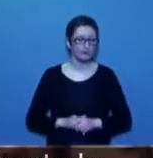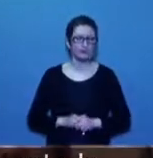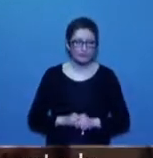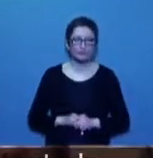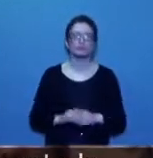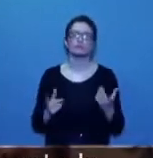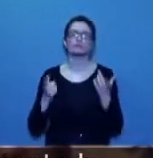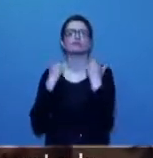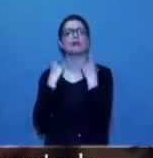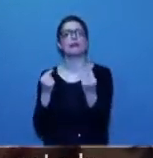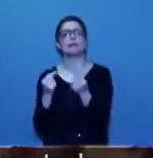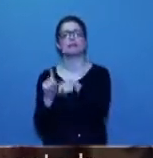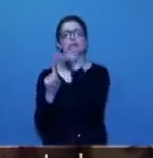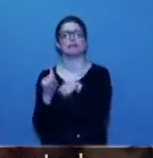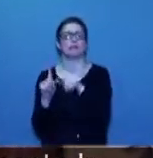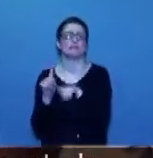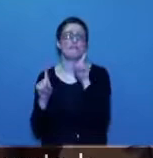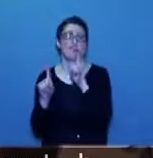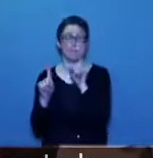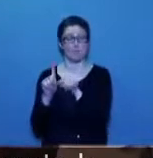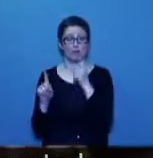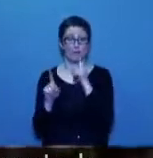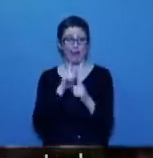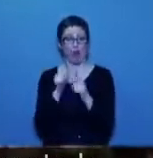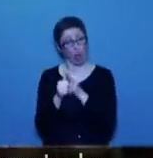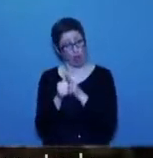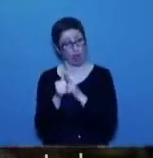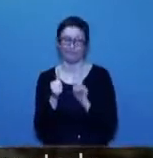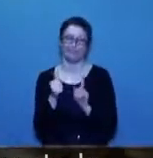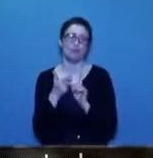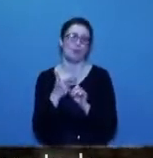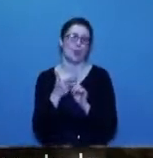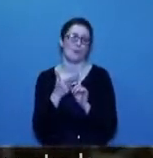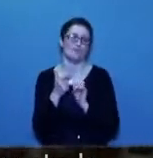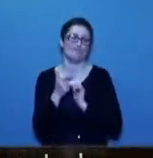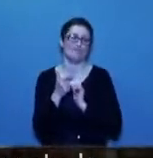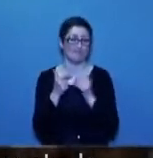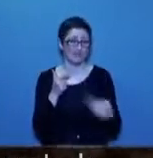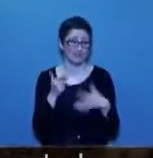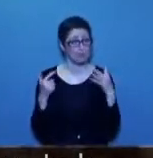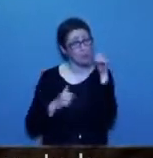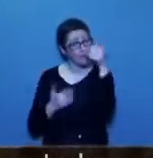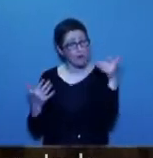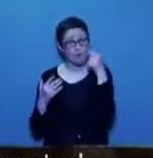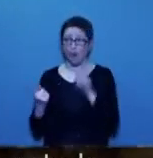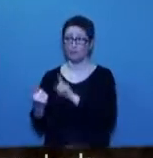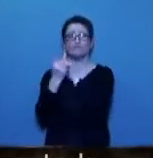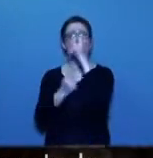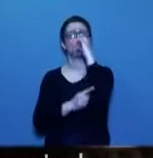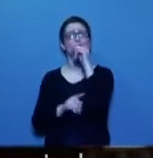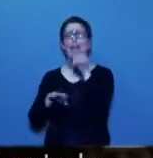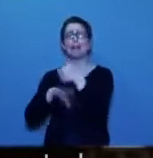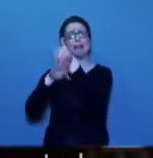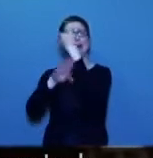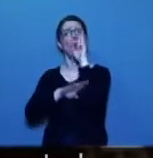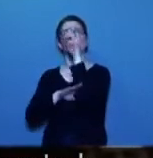Madame Le Pen ne s'est pas contentée de faire une erreur, elle en a fait deux. La première est d'aller voir Monsieur Poutine en pleine élection. J'espère que